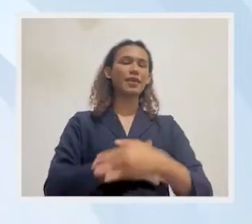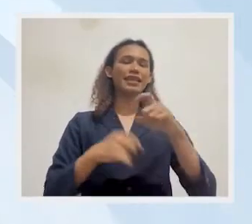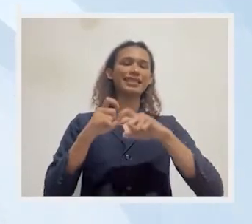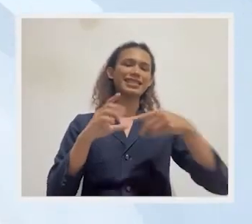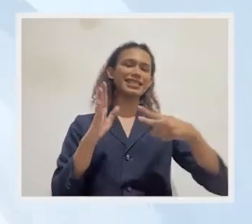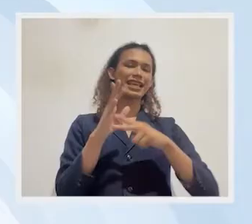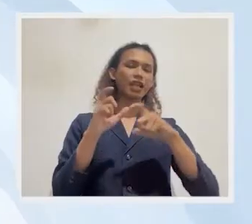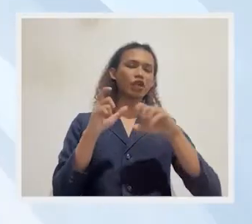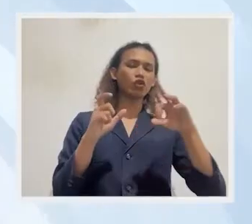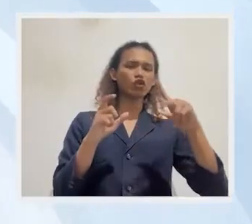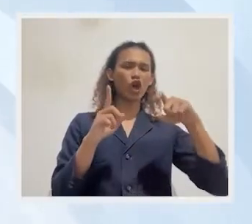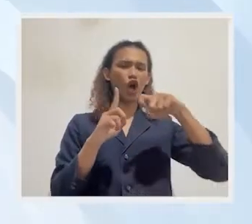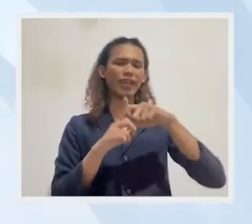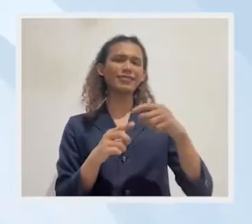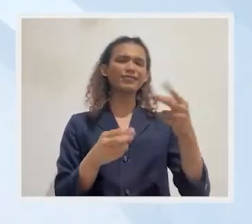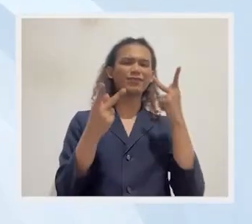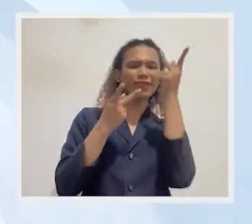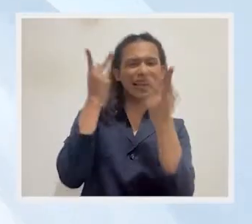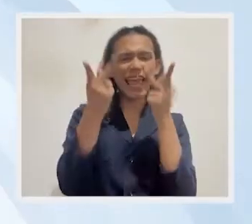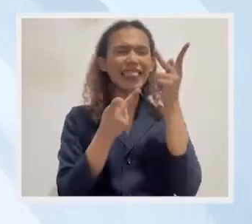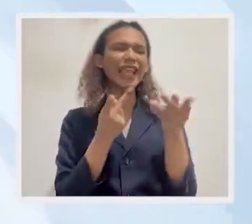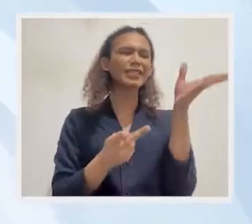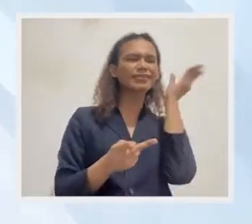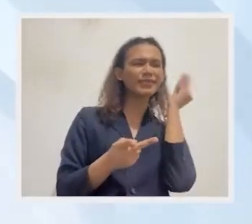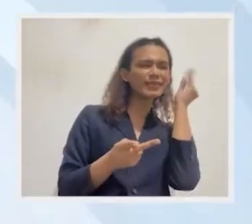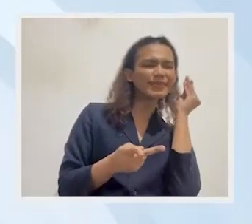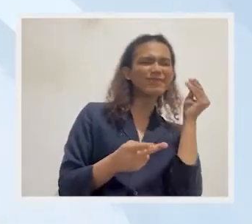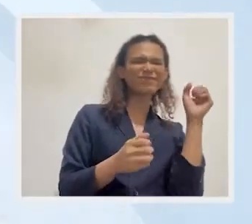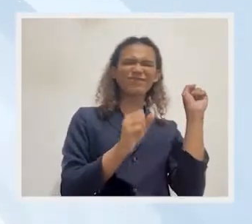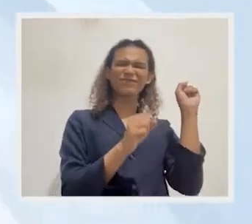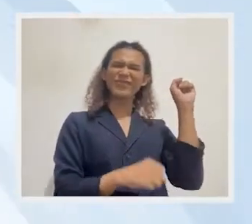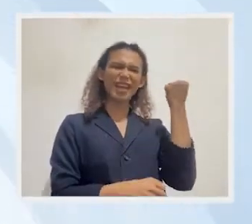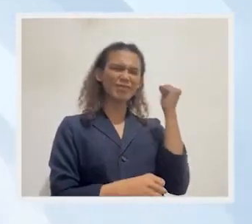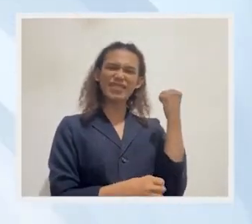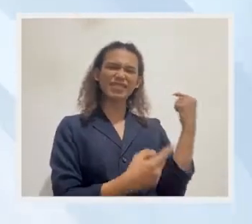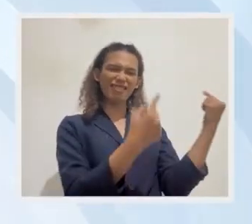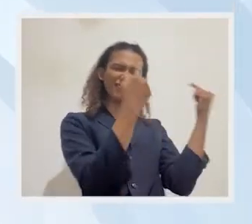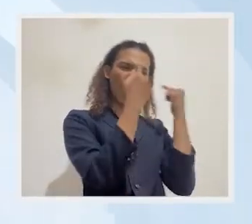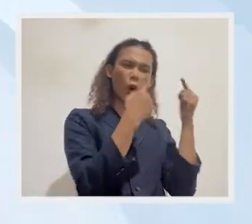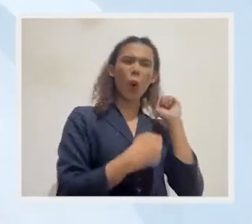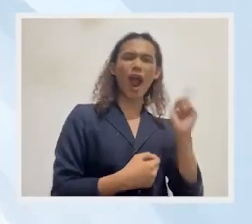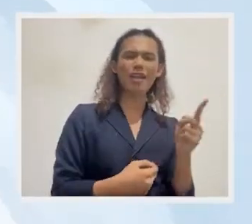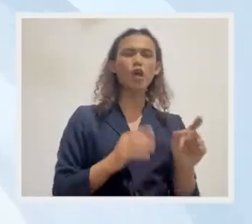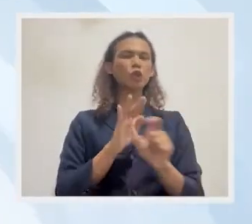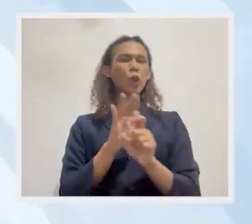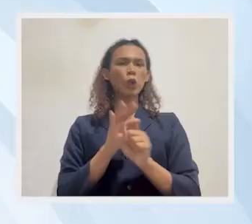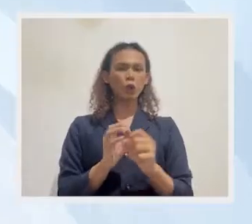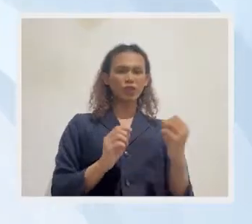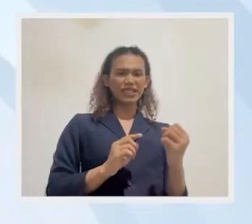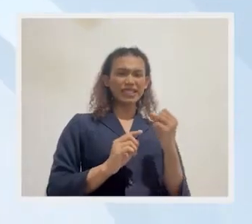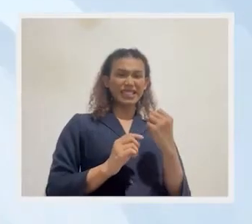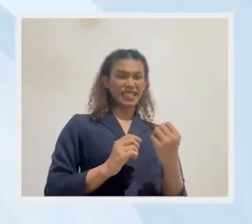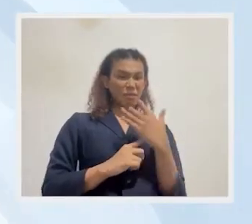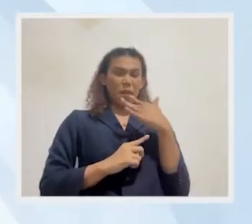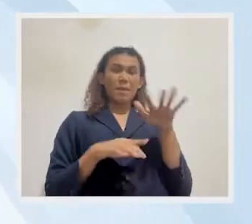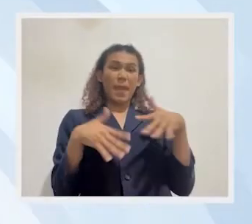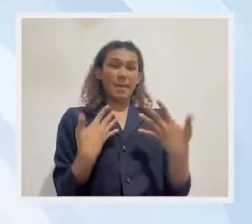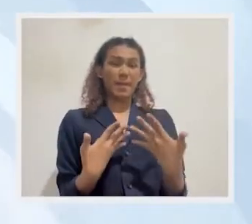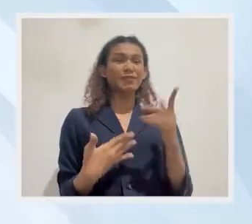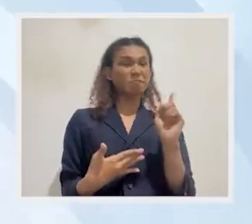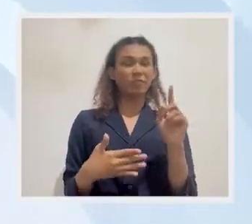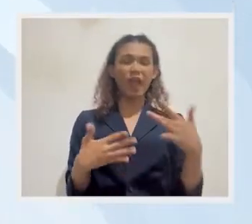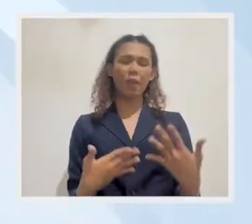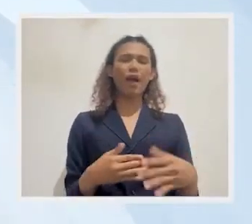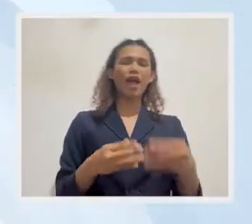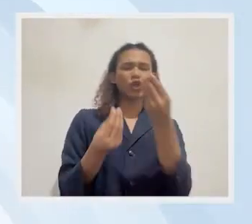keterbatasan pada fungsi alat indera seperti penglihatan dan pendengaran. Hal tersebut biasanya disebabkan oleh faktor genetik